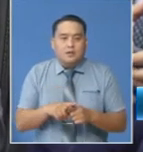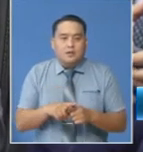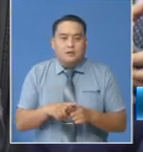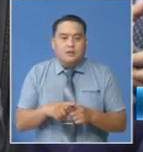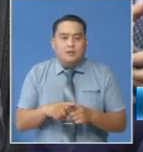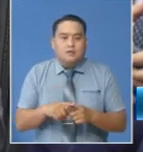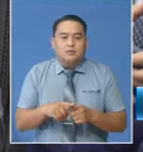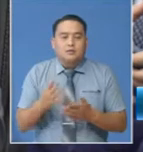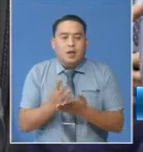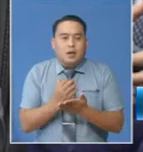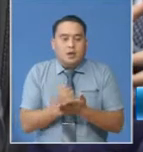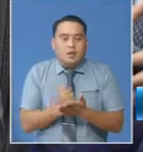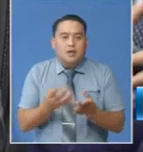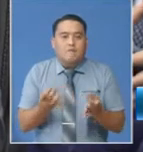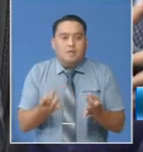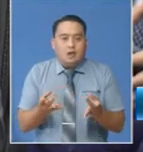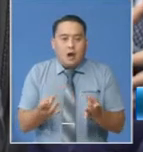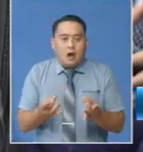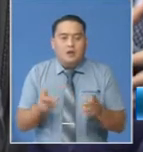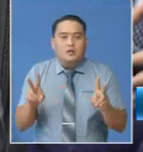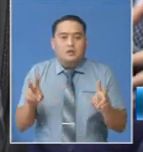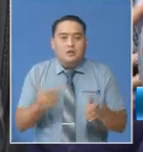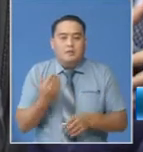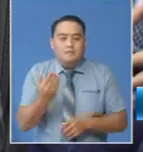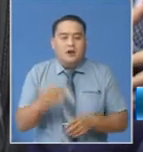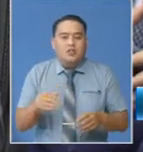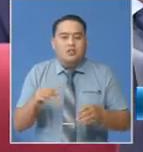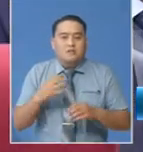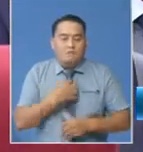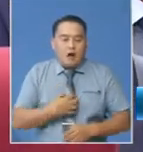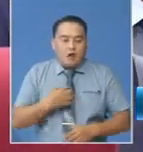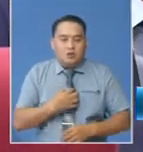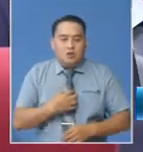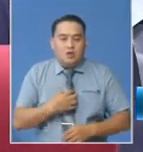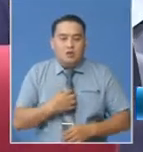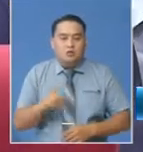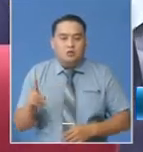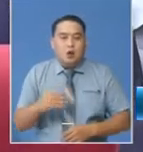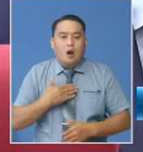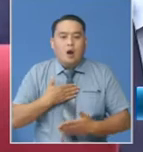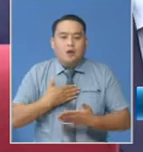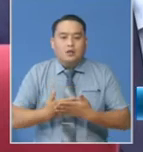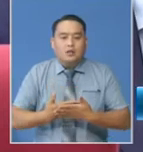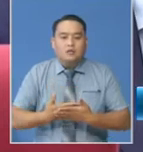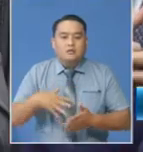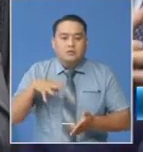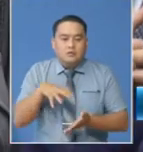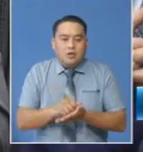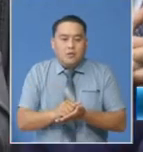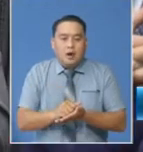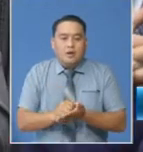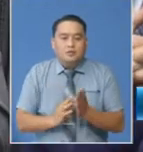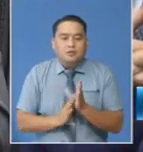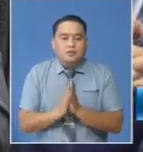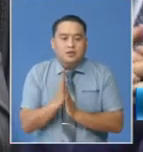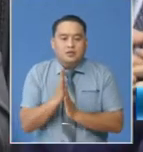сохранению влаги. Я думаю, что тема тоже и для вас важна. С учетом того, что вы очень активно занимаетесь мелиорацией, вот ваш